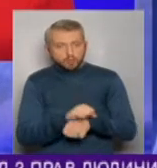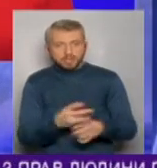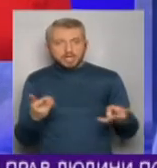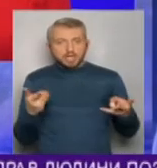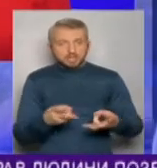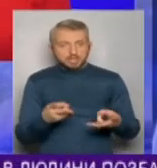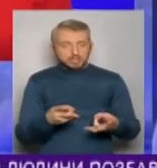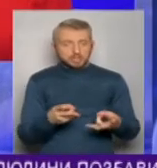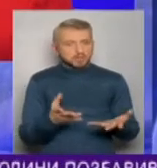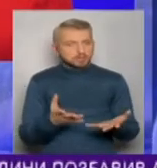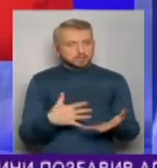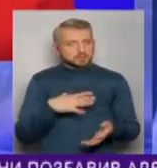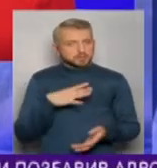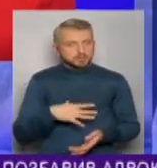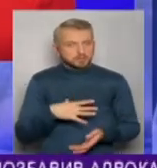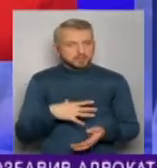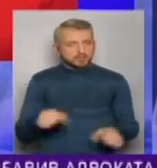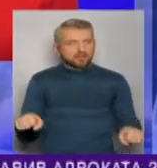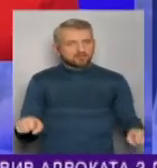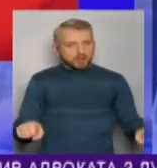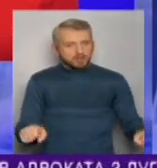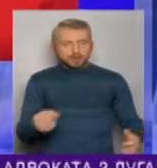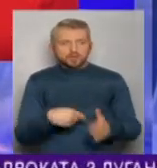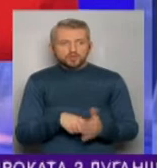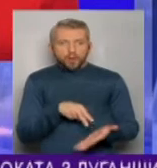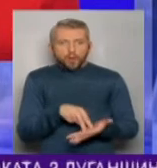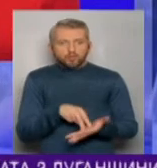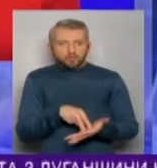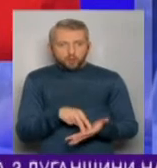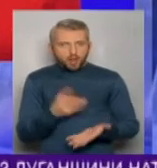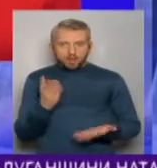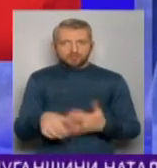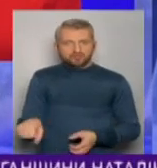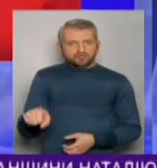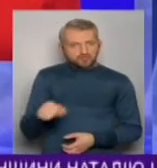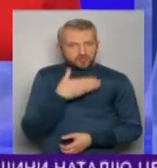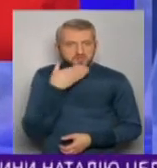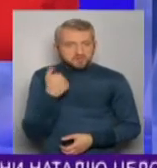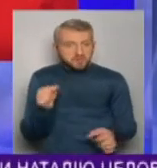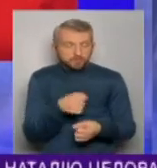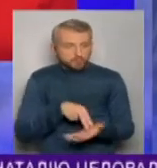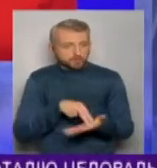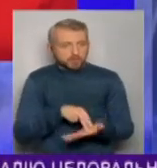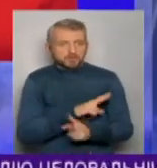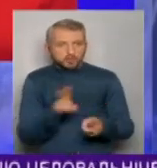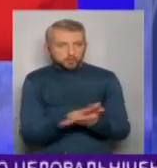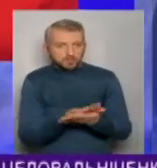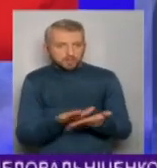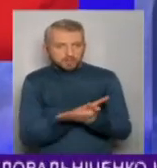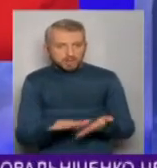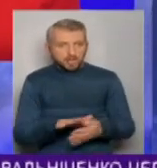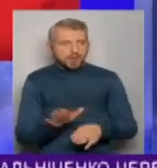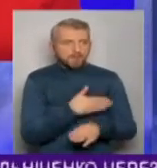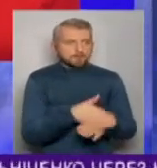саме держатися, бо устояти, якщо саме нема за що держатися, невозможно. І ніхто не прибирає. Між